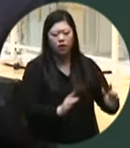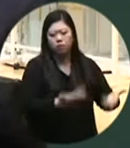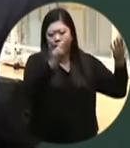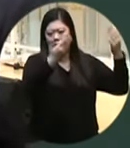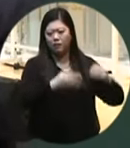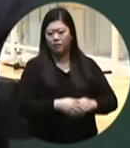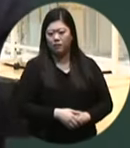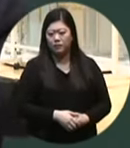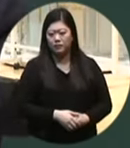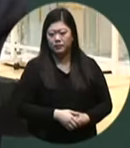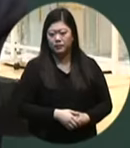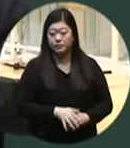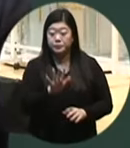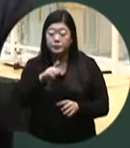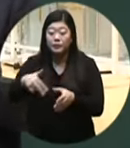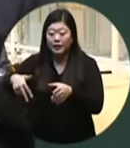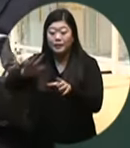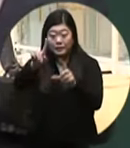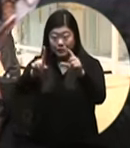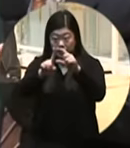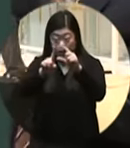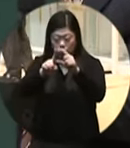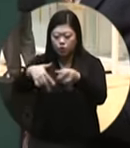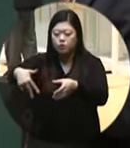뭔지 압니까? And do you know what religion is?